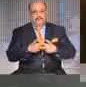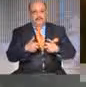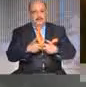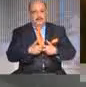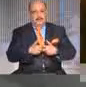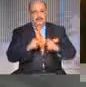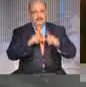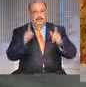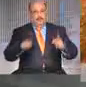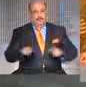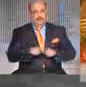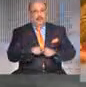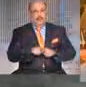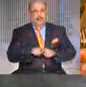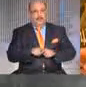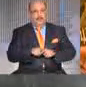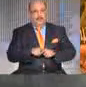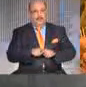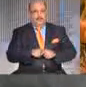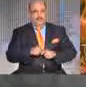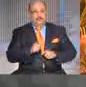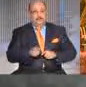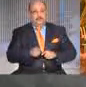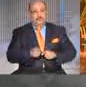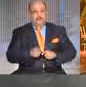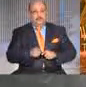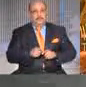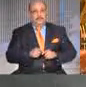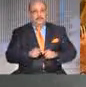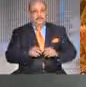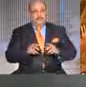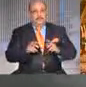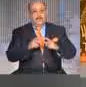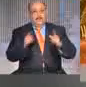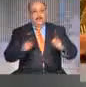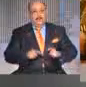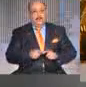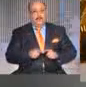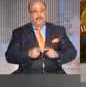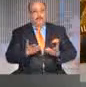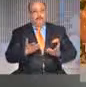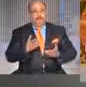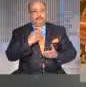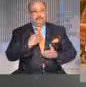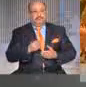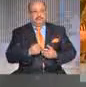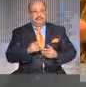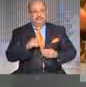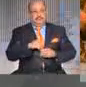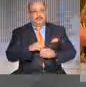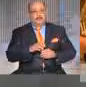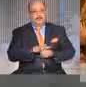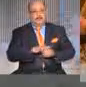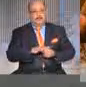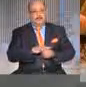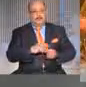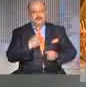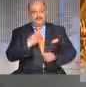أن نحن في لعبة كبرى. الثورة بتاع تونس والثورة متاع ليبيا، هو علم